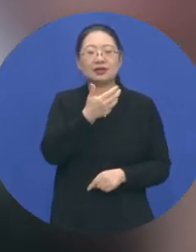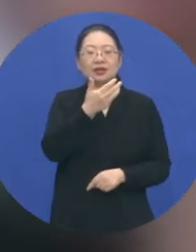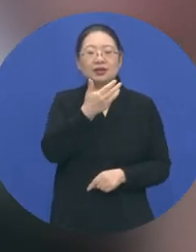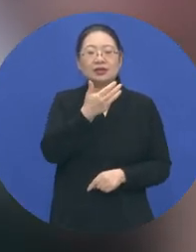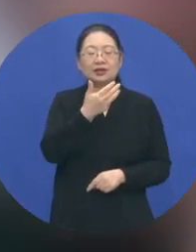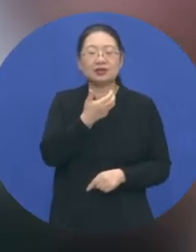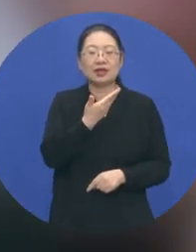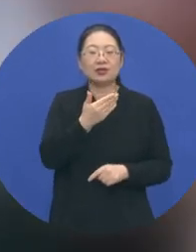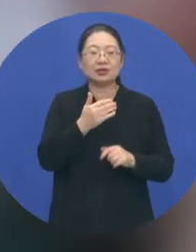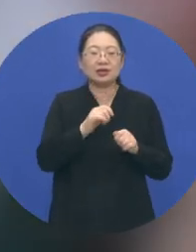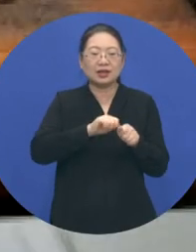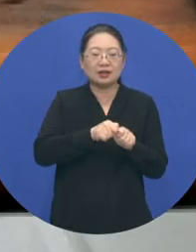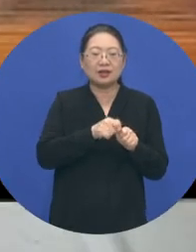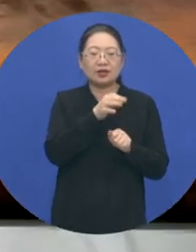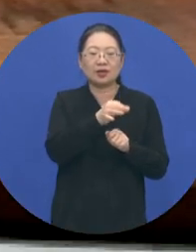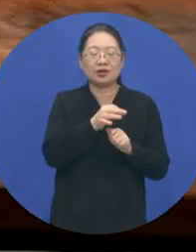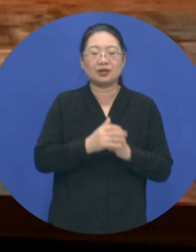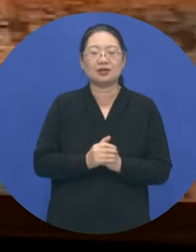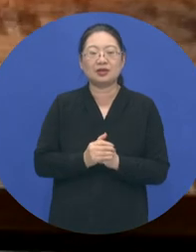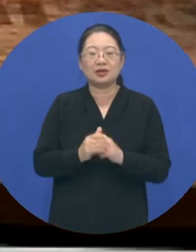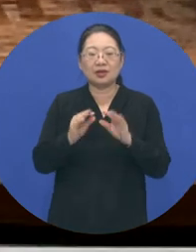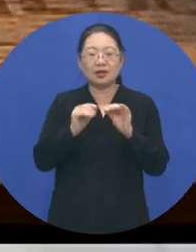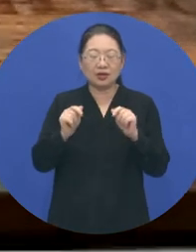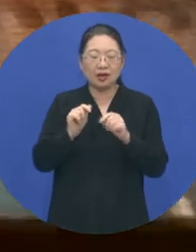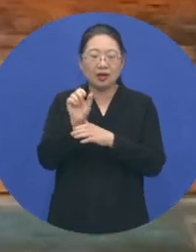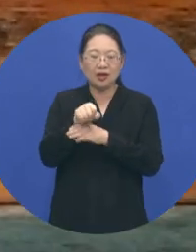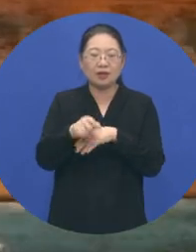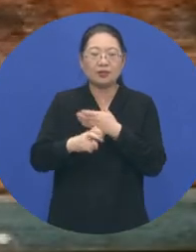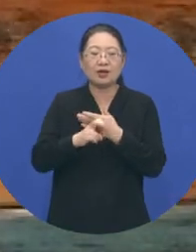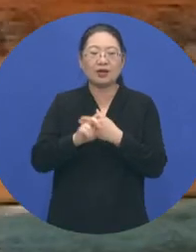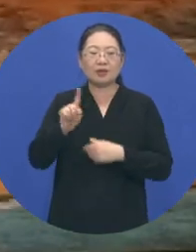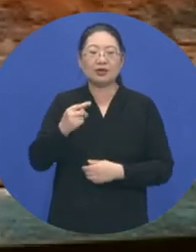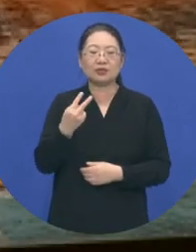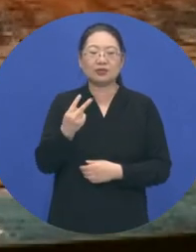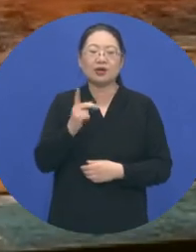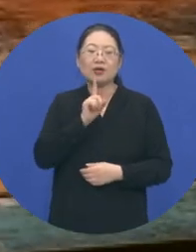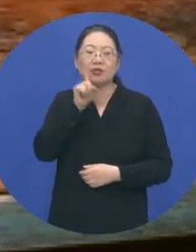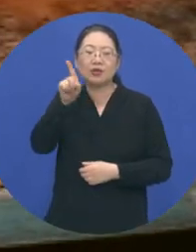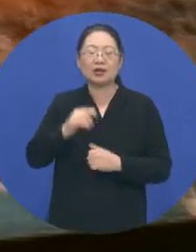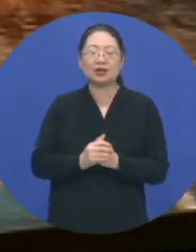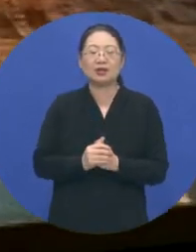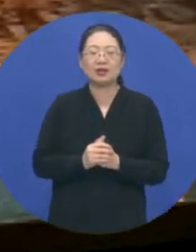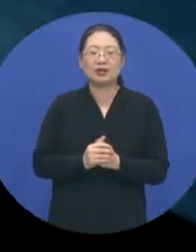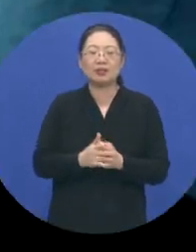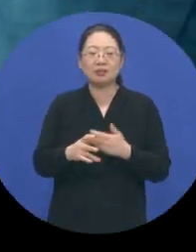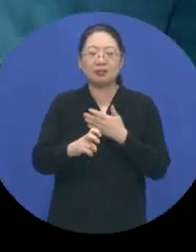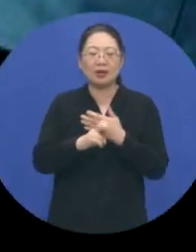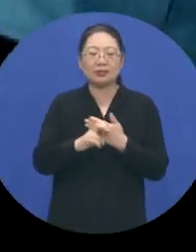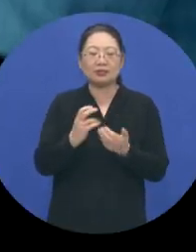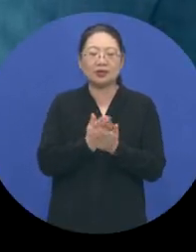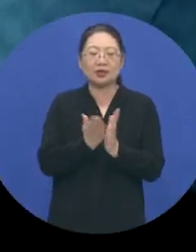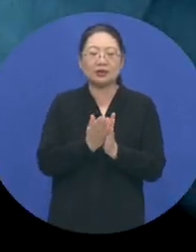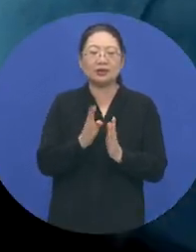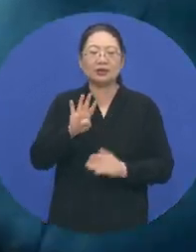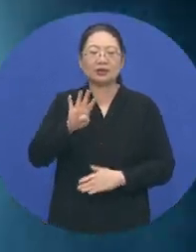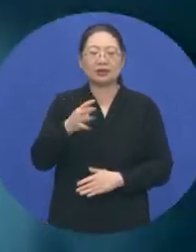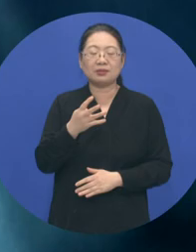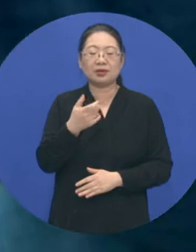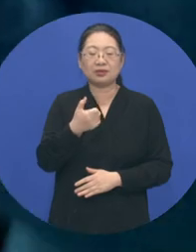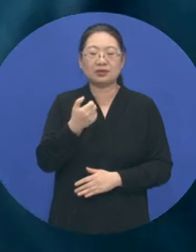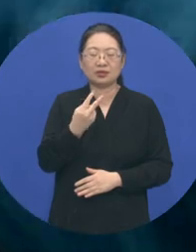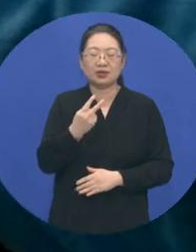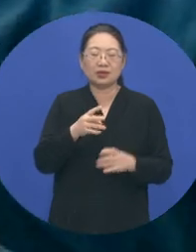아명은 과태료 처분을 하고 토지 거래 허가 피 행위 102 건은 고발 편법 증여 의심 등 4002